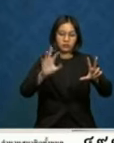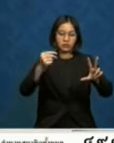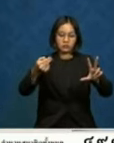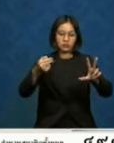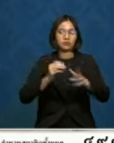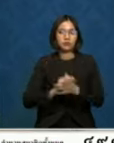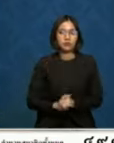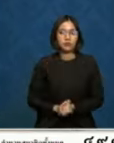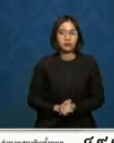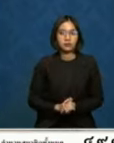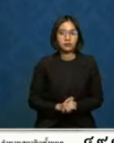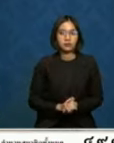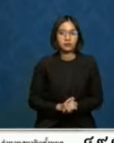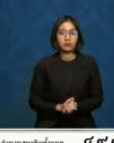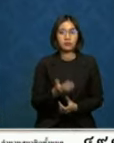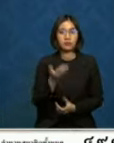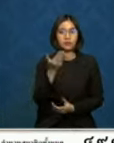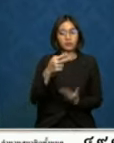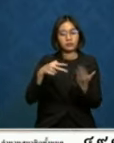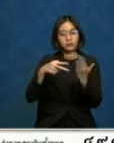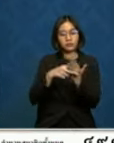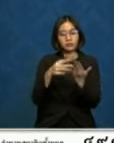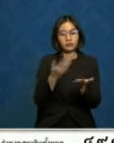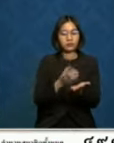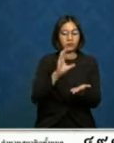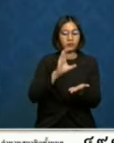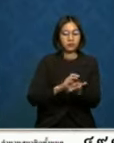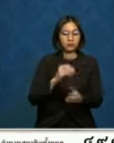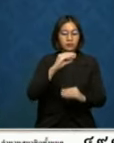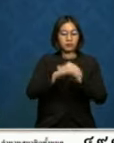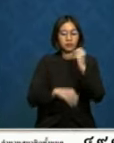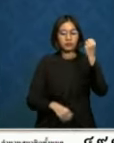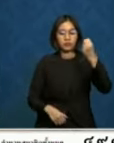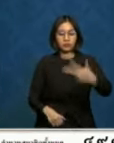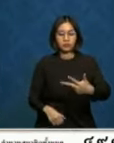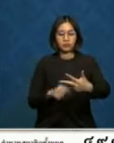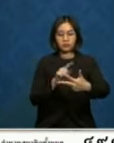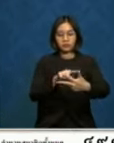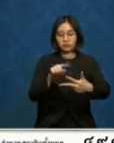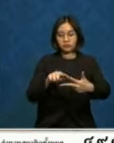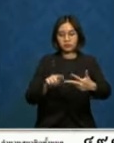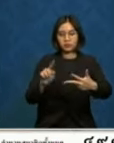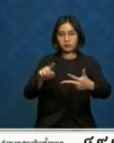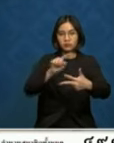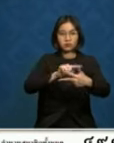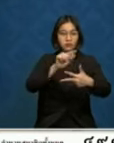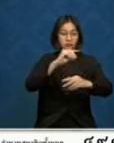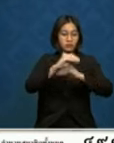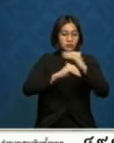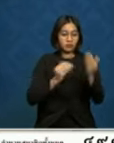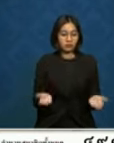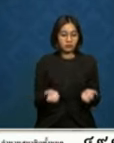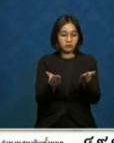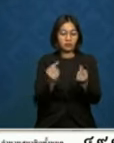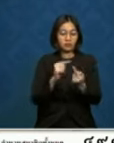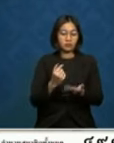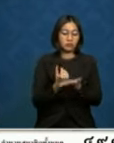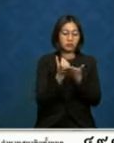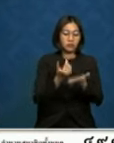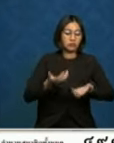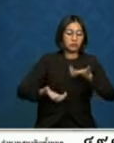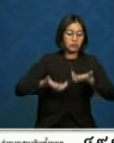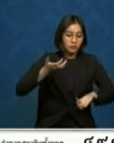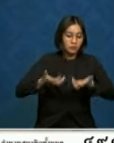3,450,000 บาทครับโดยขอตัดงบโครงการย่อย3โครงการด้วยกันได้แก่โครงการส่งเสริมการอำนวยความยุติ